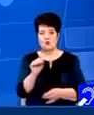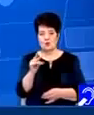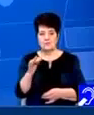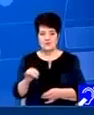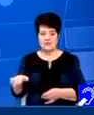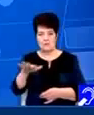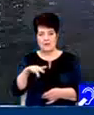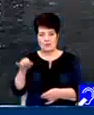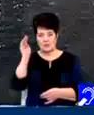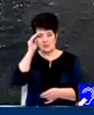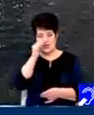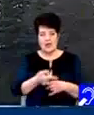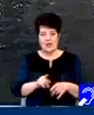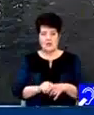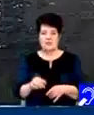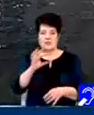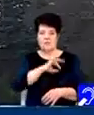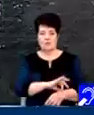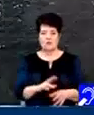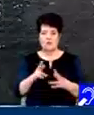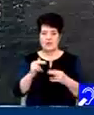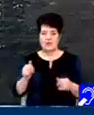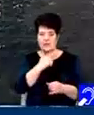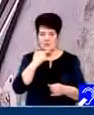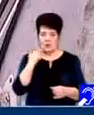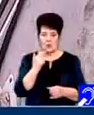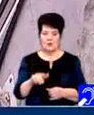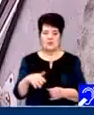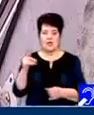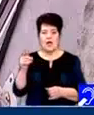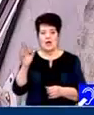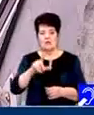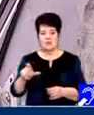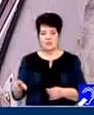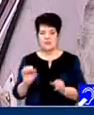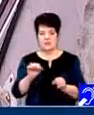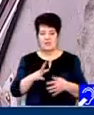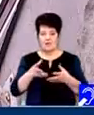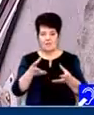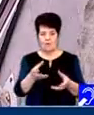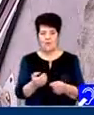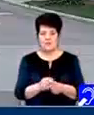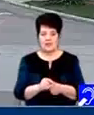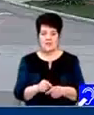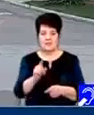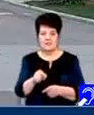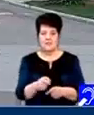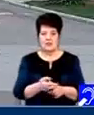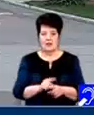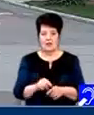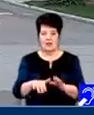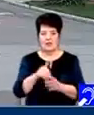regiunea transnistreană. Prin aceleași tactici folosite și de Federația Rusă, cetățenii din stânga Nistrului ar putea fi ușor influențați să voteze într-un anumit fel